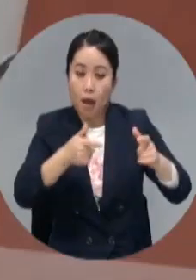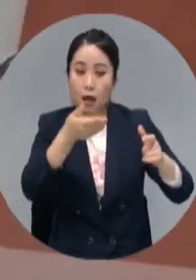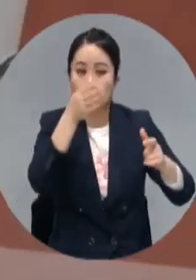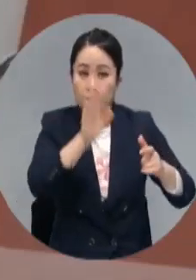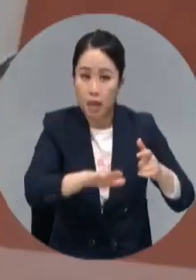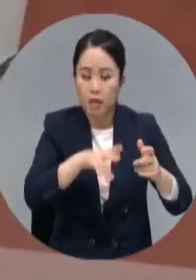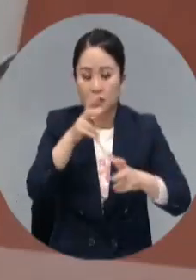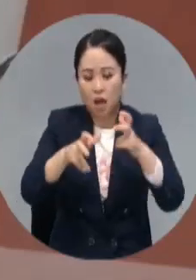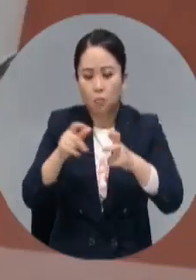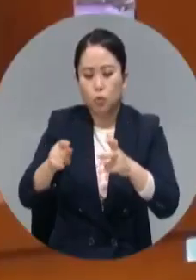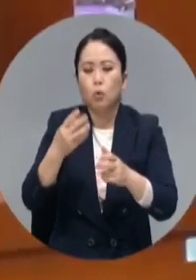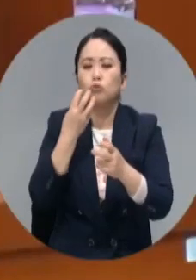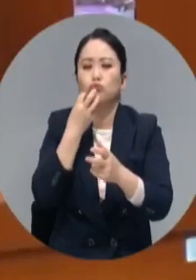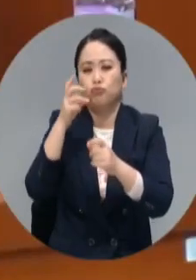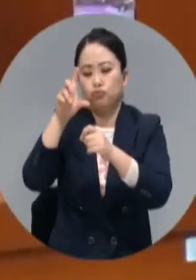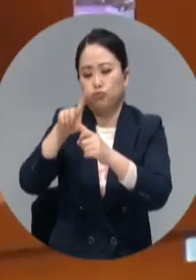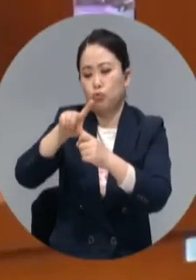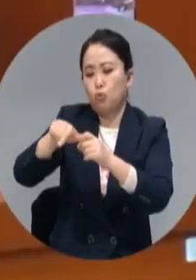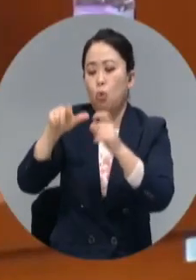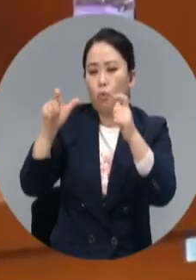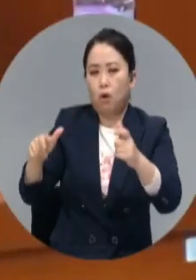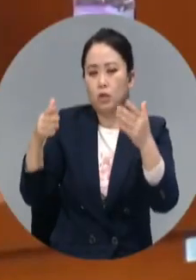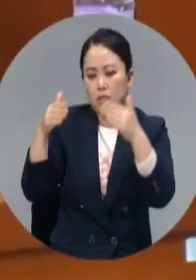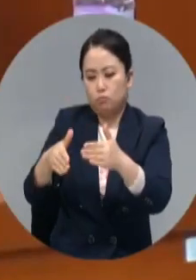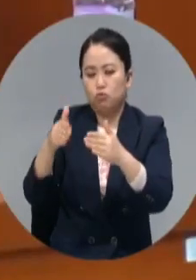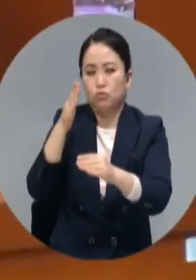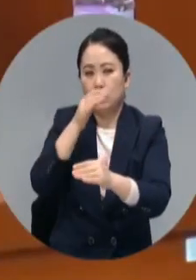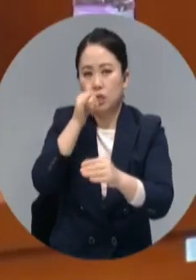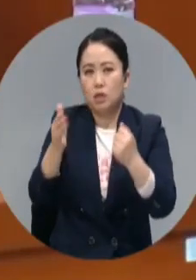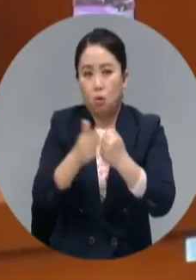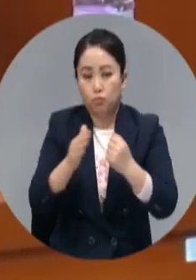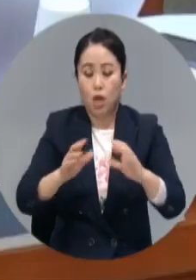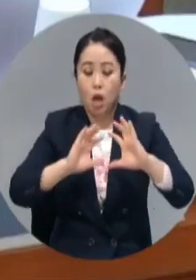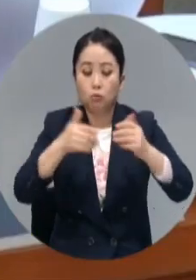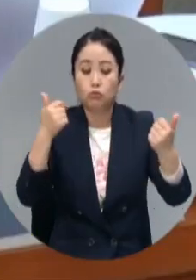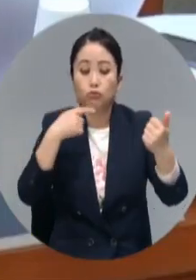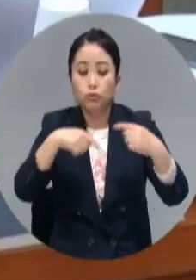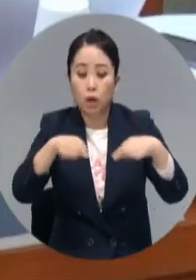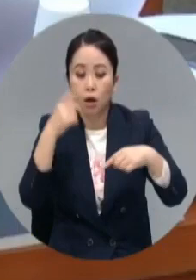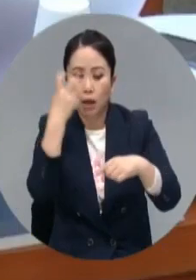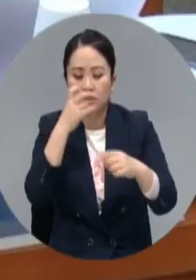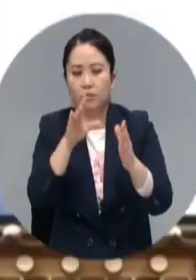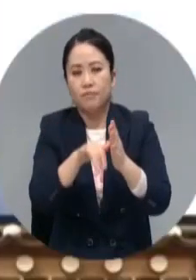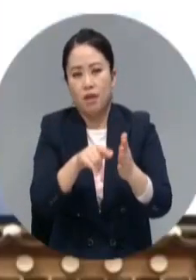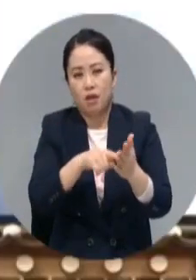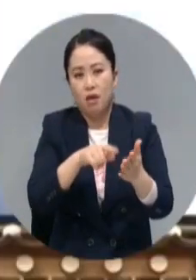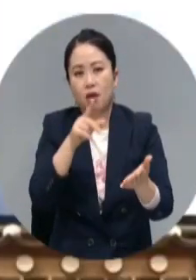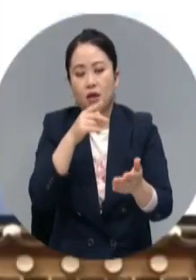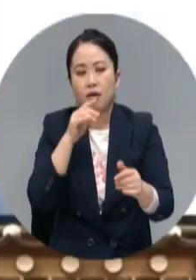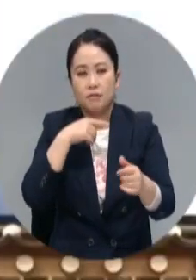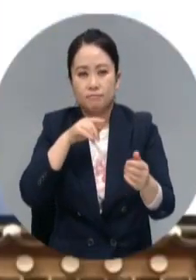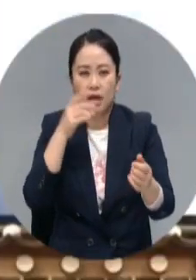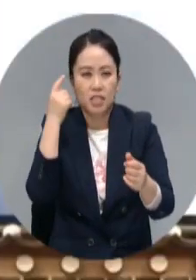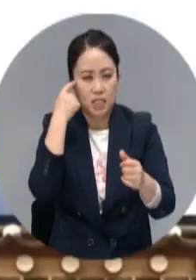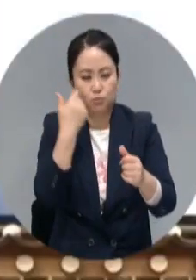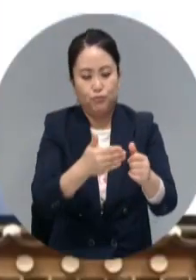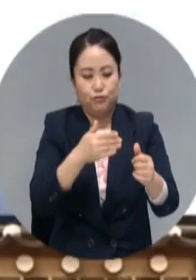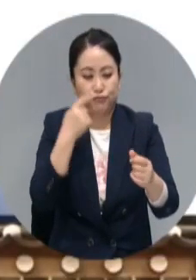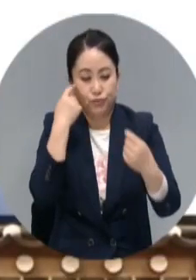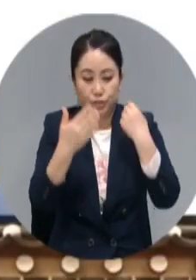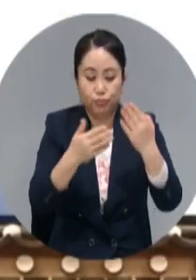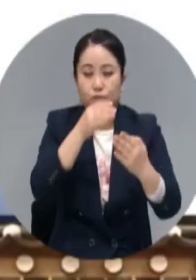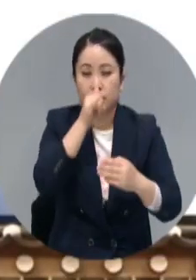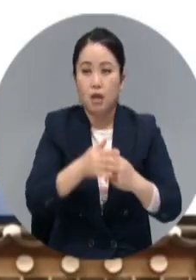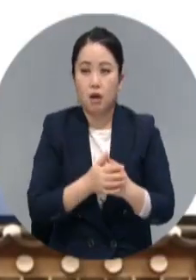것으로 드러나 국정감사에서 문제로 지적됐습니다 주요 사업의 공간적 범위가 서울에 집중되어 있다 다